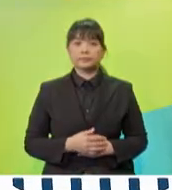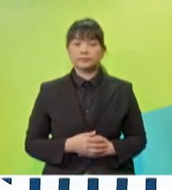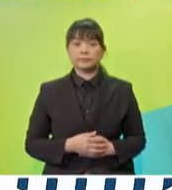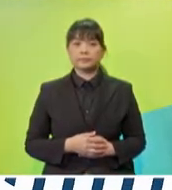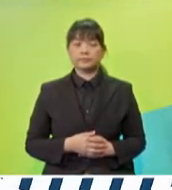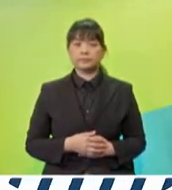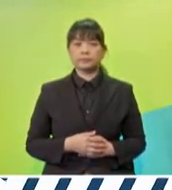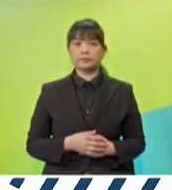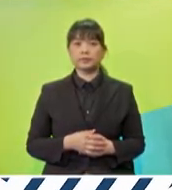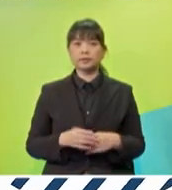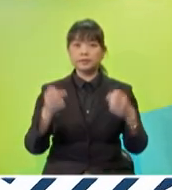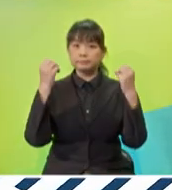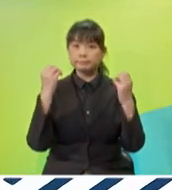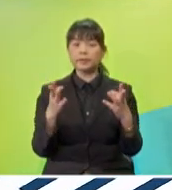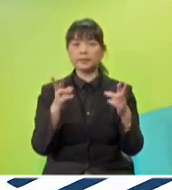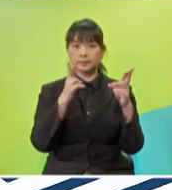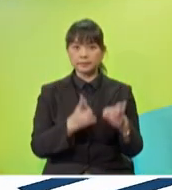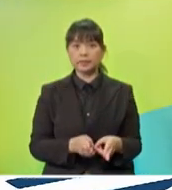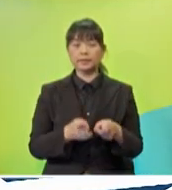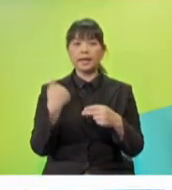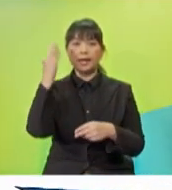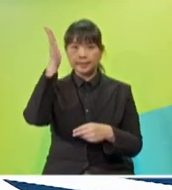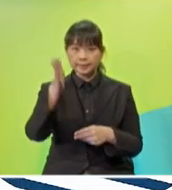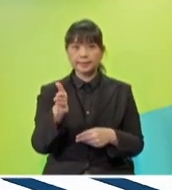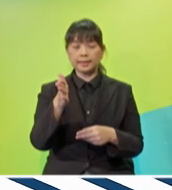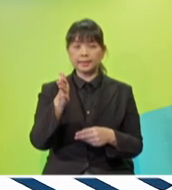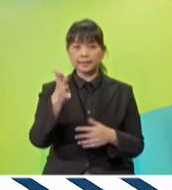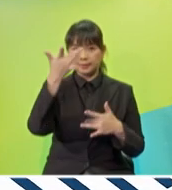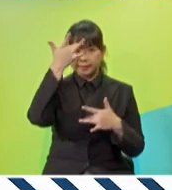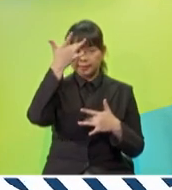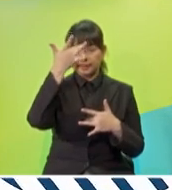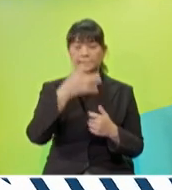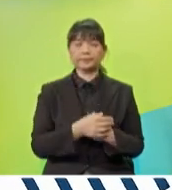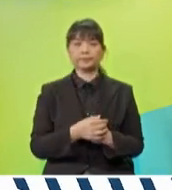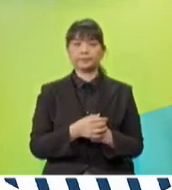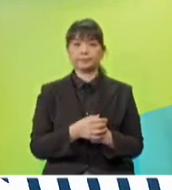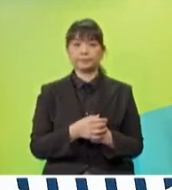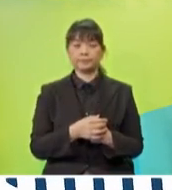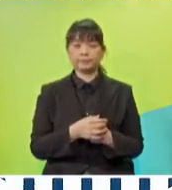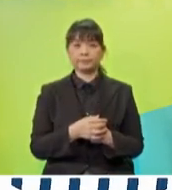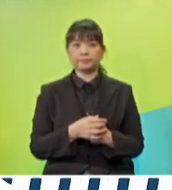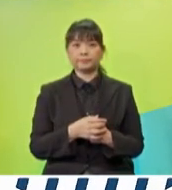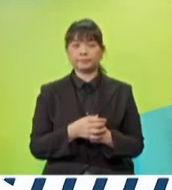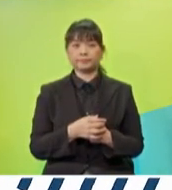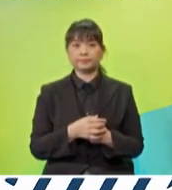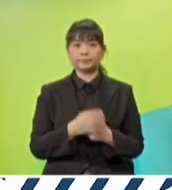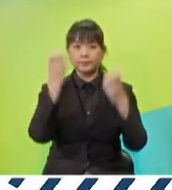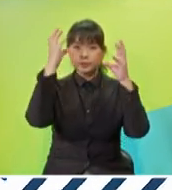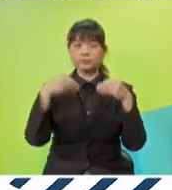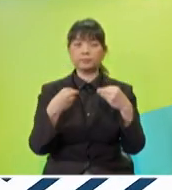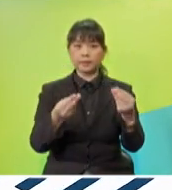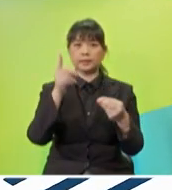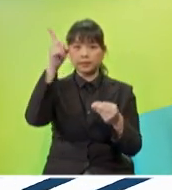rakyat akan sakit ramai rakyat akan sakit betul sik guna bagi satu bintang